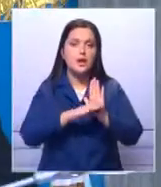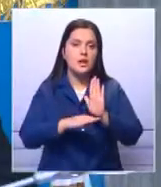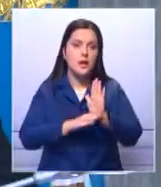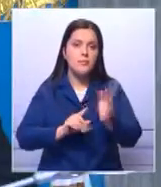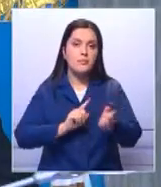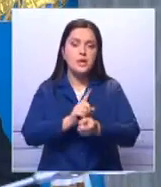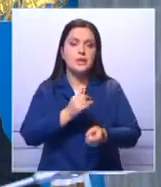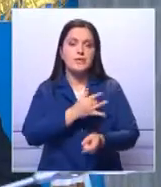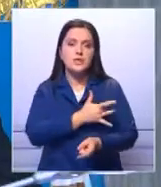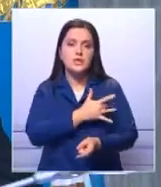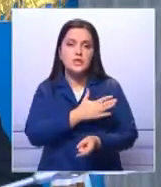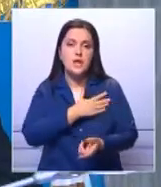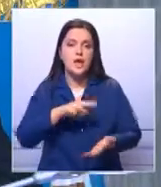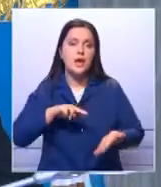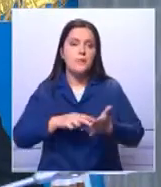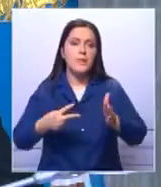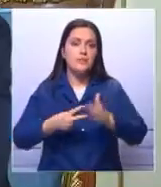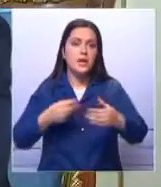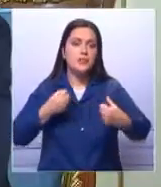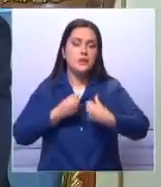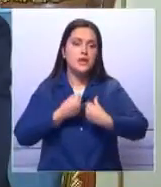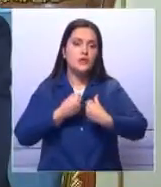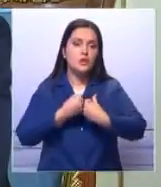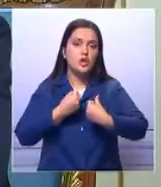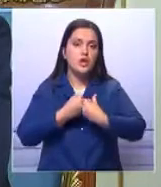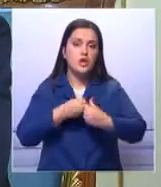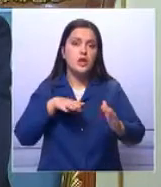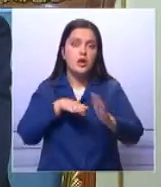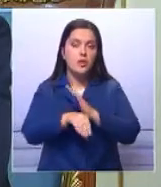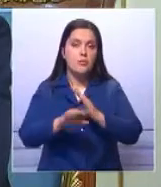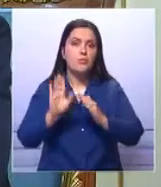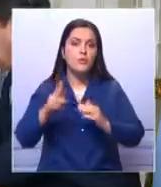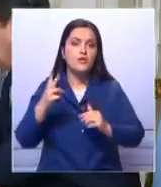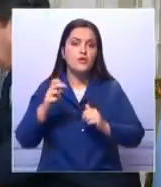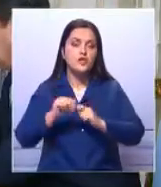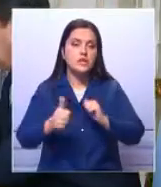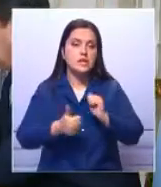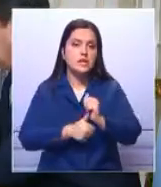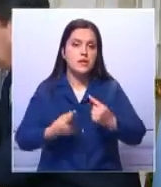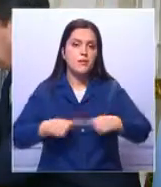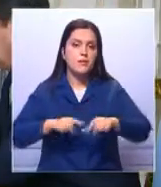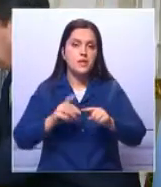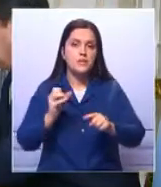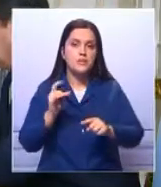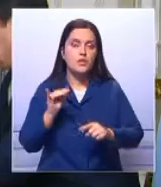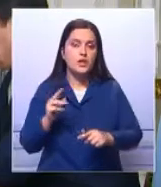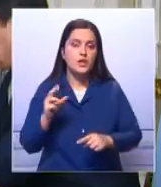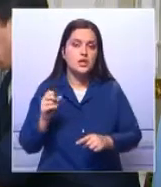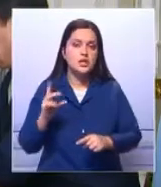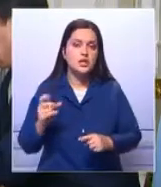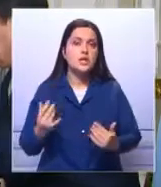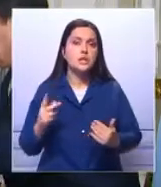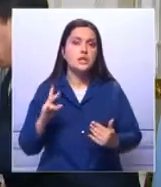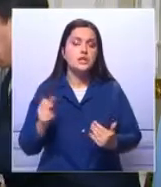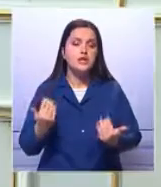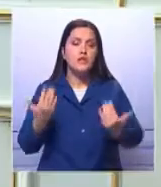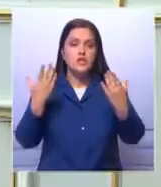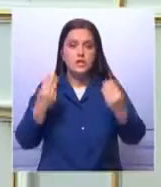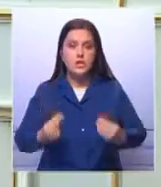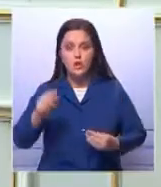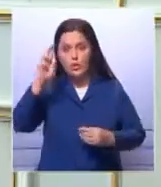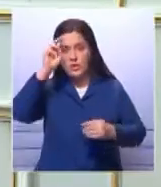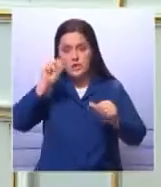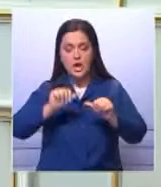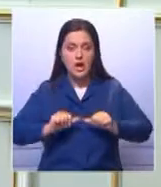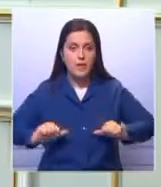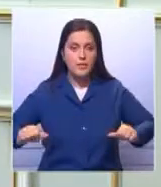программы трансформации и приватизации. По плану в конкурентную среду передадут 216 объектов «Самрук-Казына». На сегодняшний